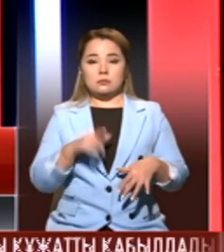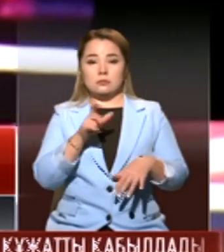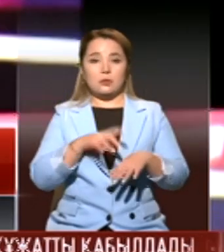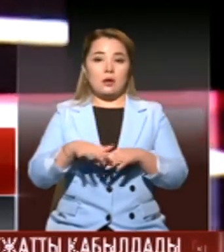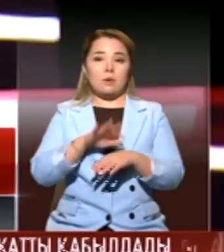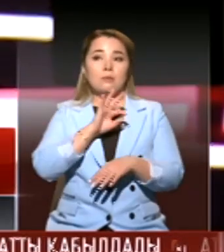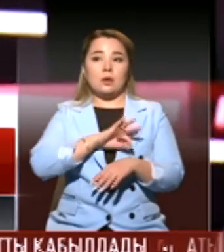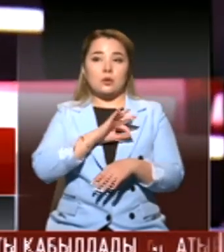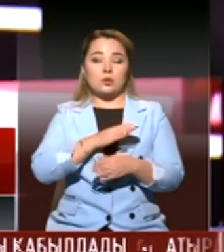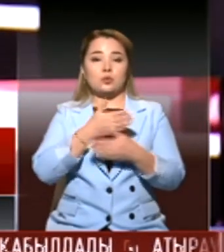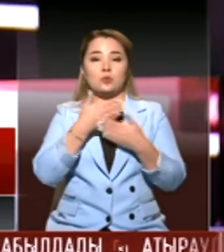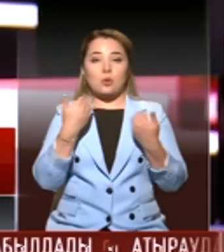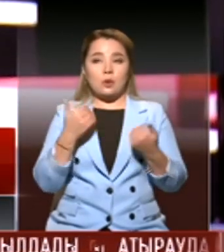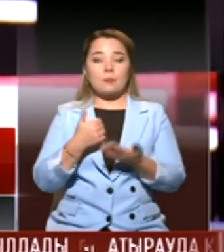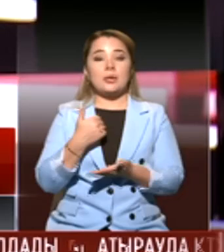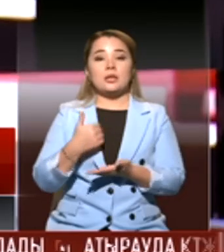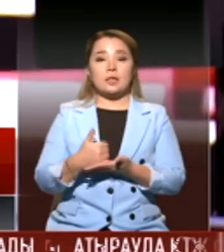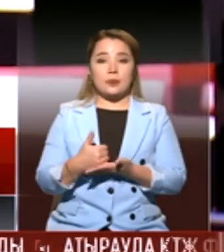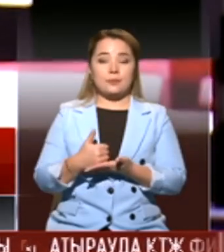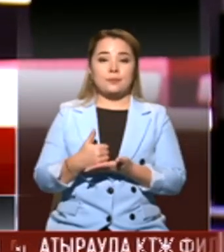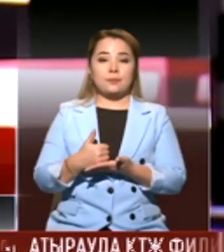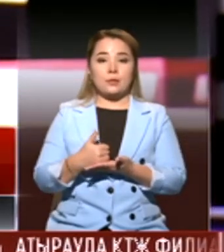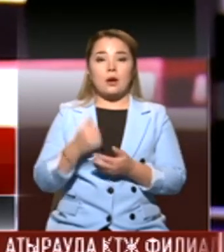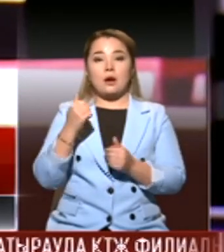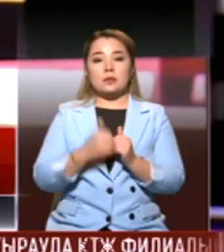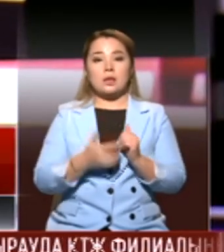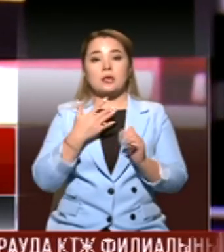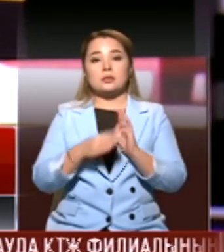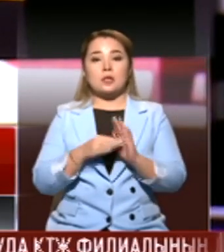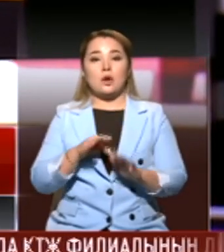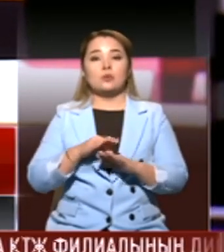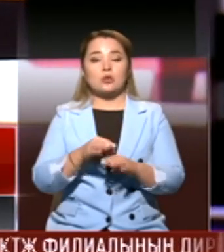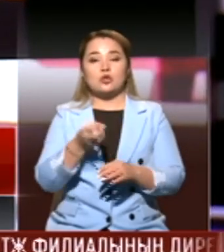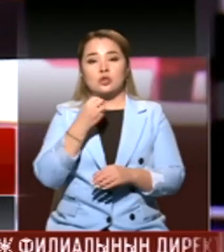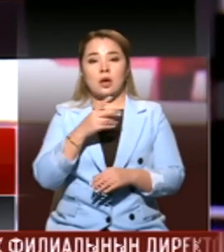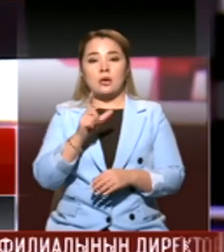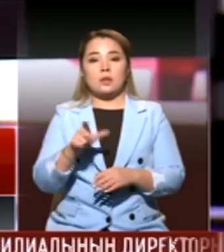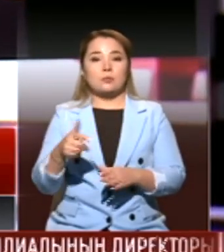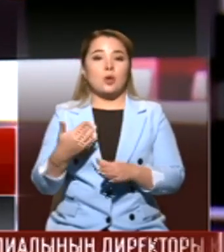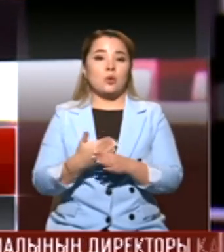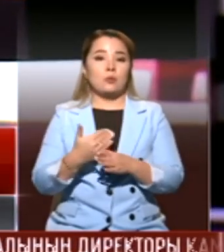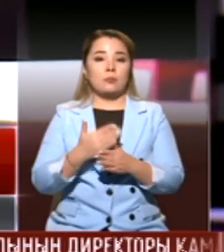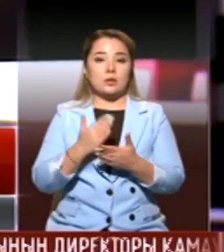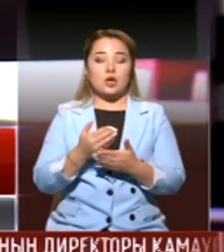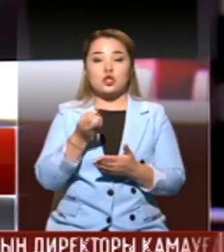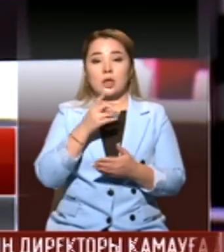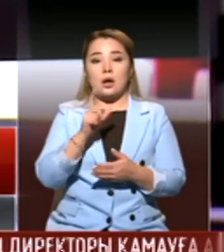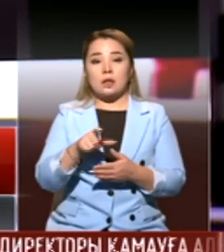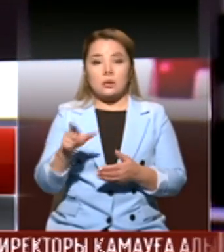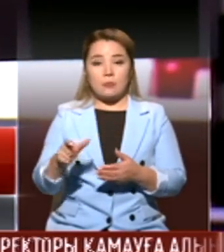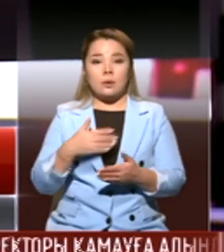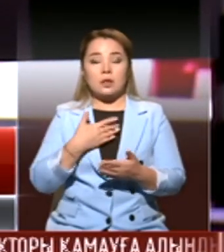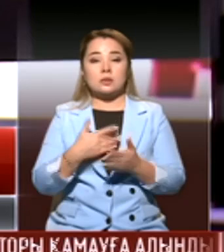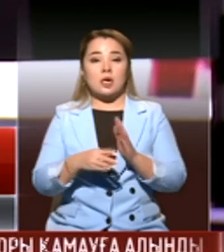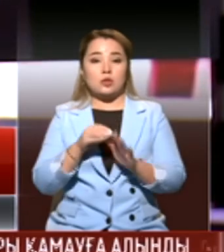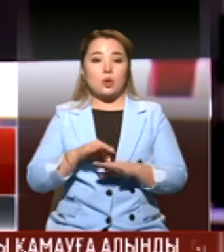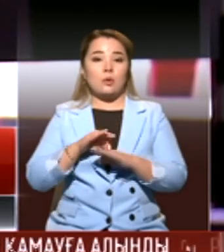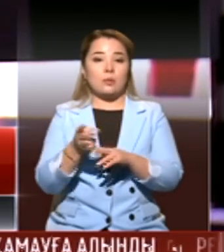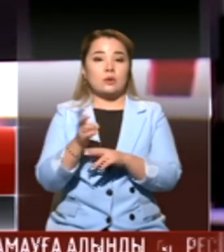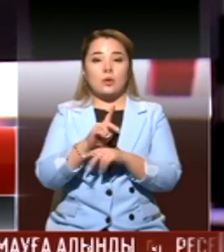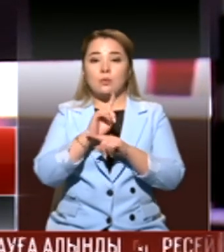халыққа пайдасы жоқ билікке әрбір сайлауда жақсы адамдар көмектеседі дейді. Ол жақсы адамдар сайлауға бармайтын адамдар